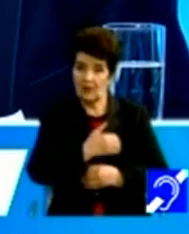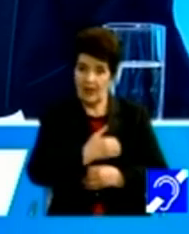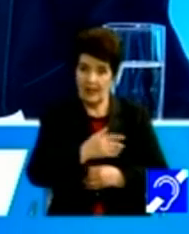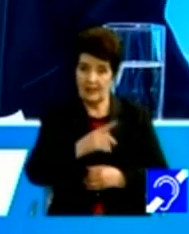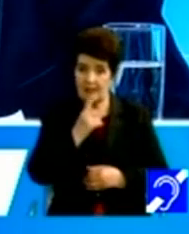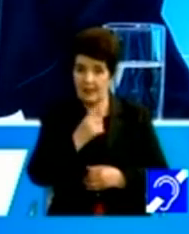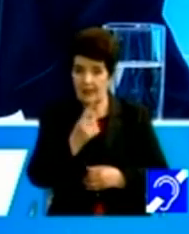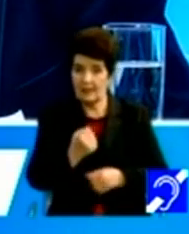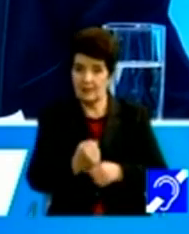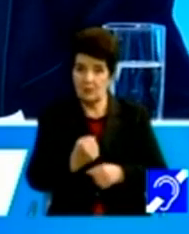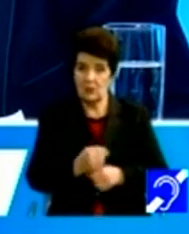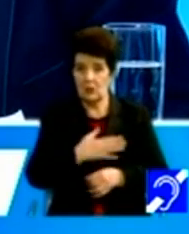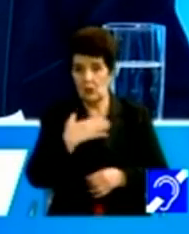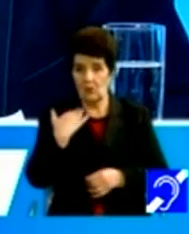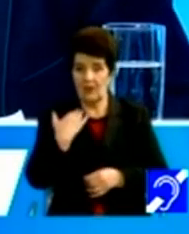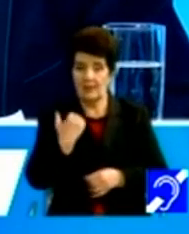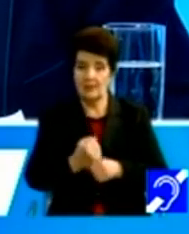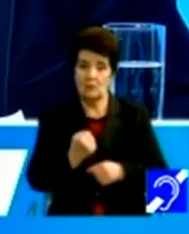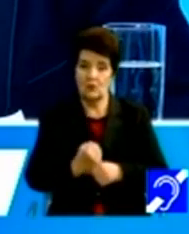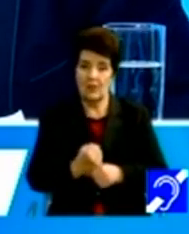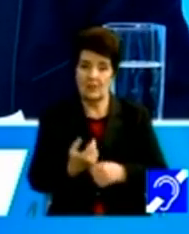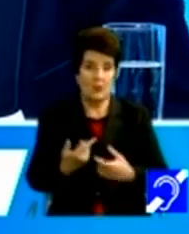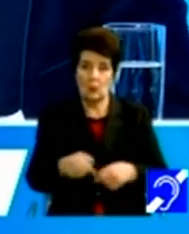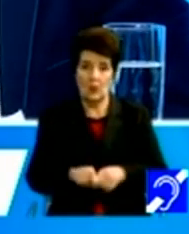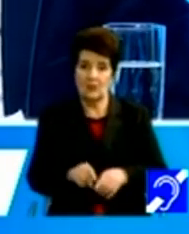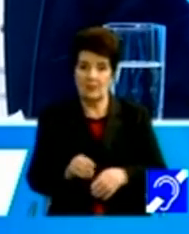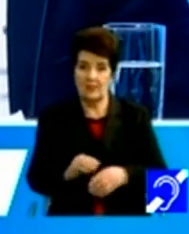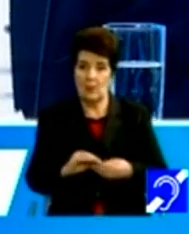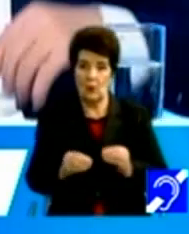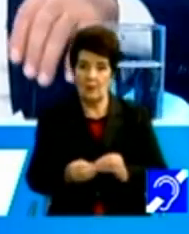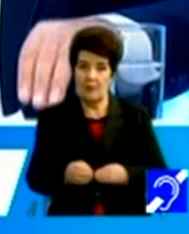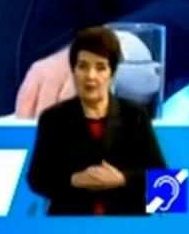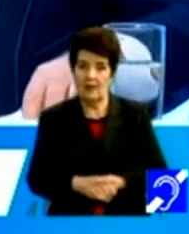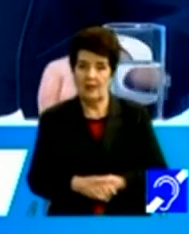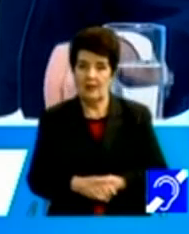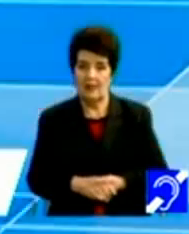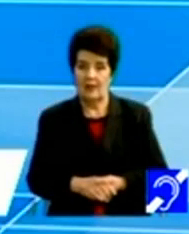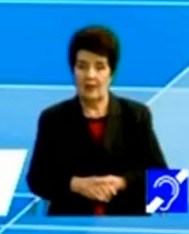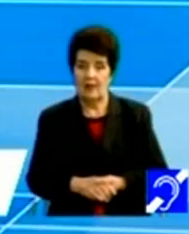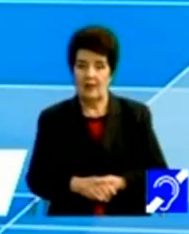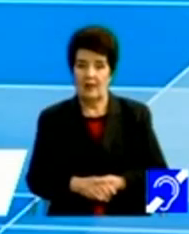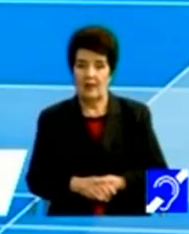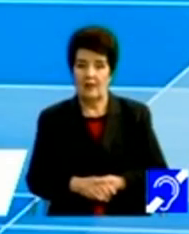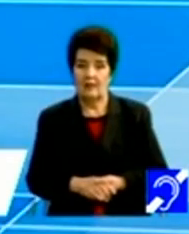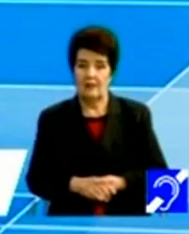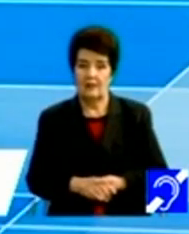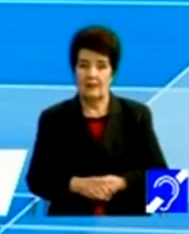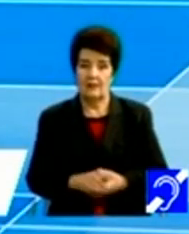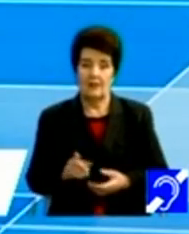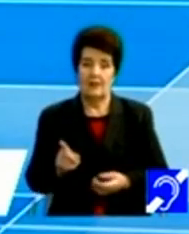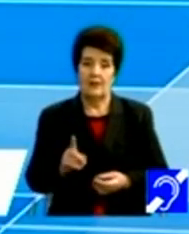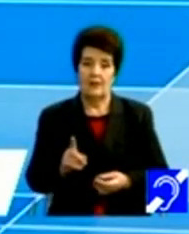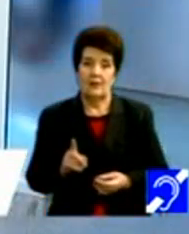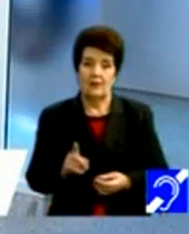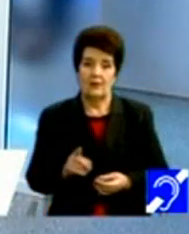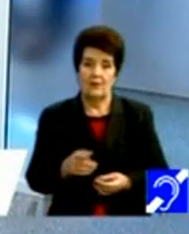tineretul să muncească sau nu vrei să muncească. Nu, e, nu aceasta e problema. Da. Și... Domnul Țicu, mai vrei să spuneți ceva pe tema asta?